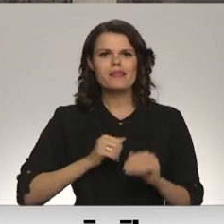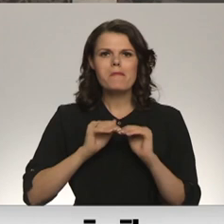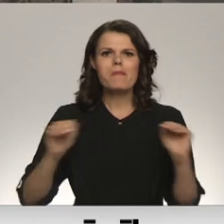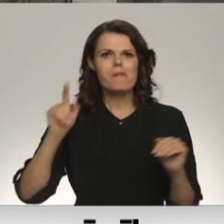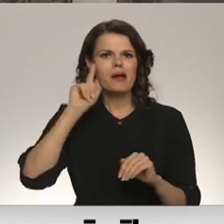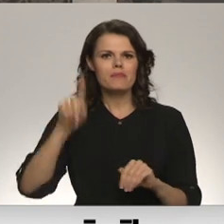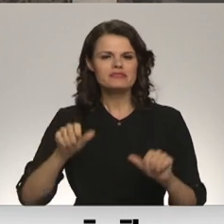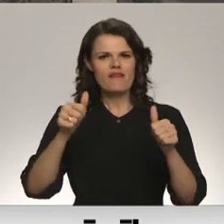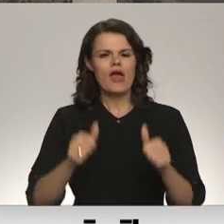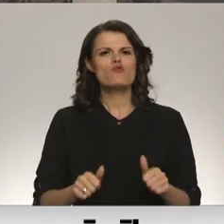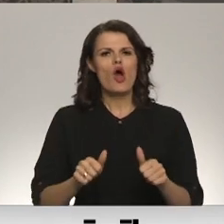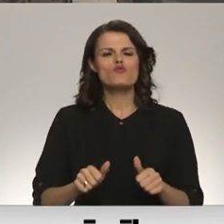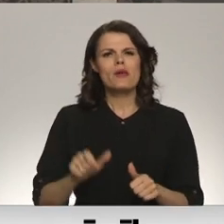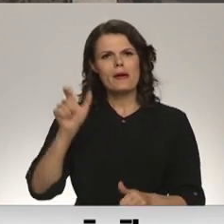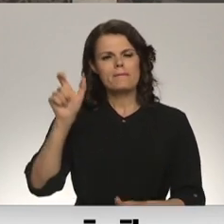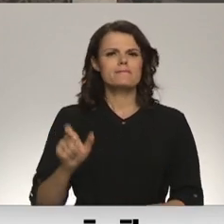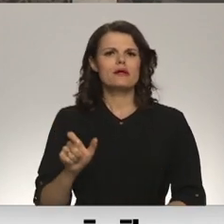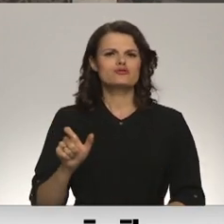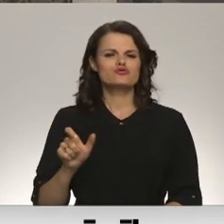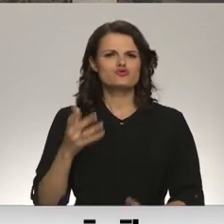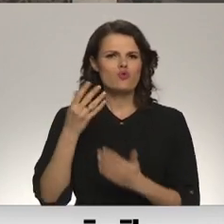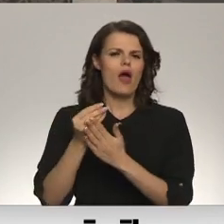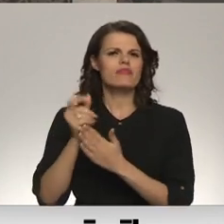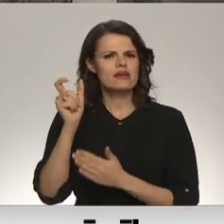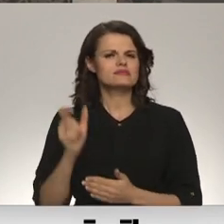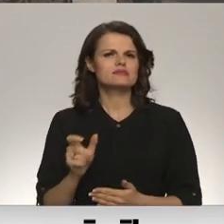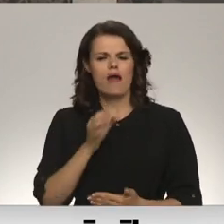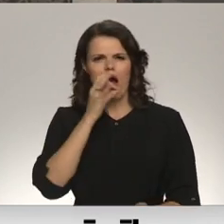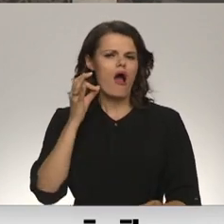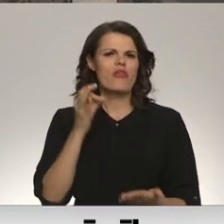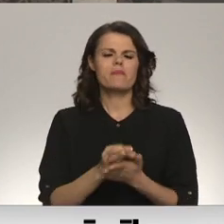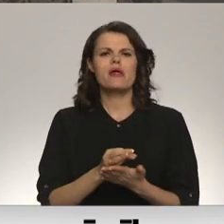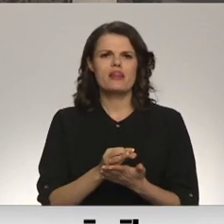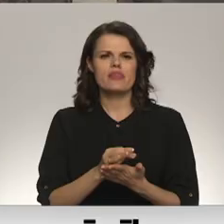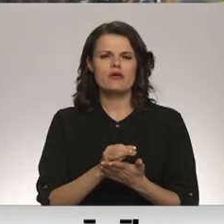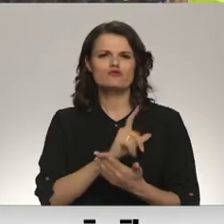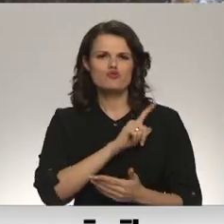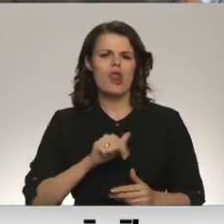veidojot pilsoniski atbildīgus un Latvijai lojālus pilsoņus. Plašāk nākamajā sižetā.